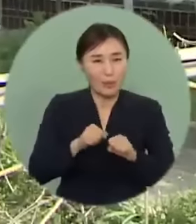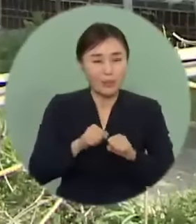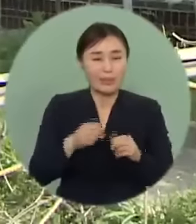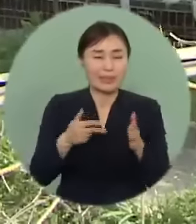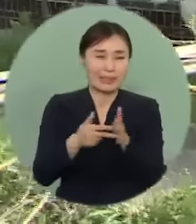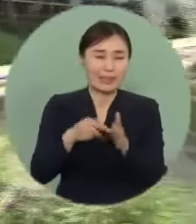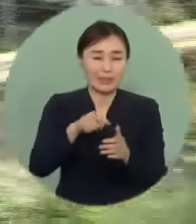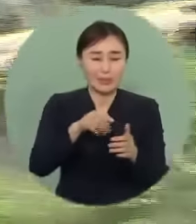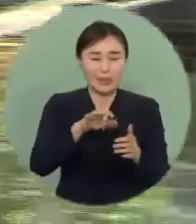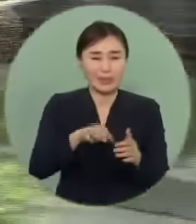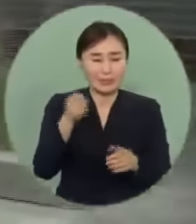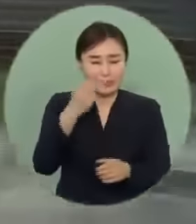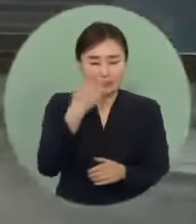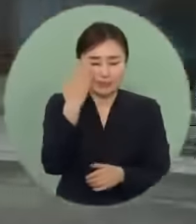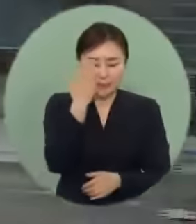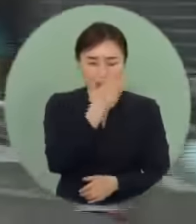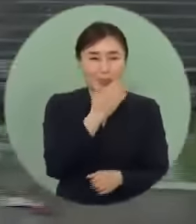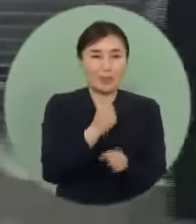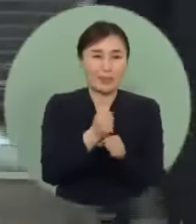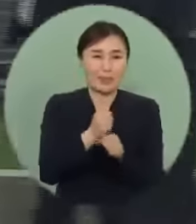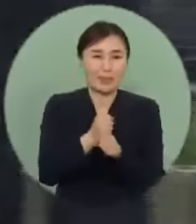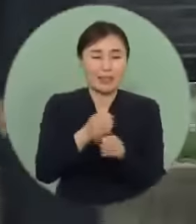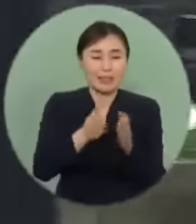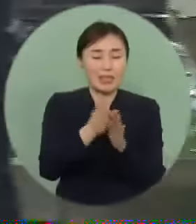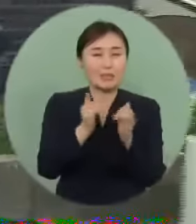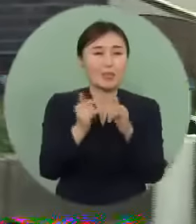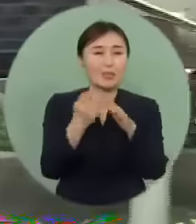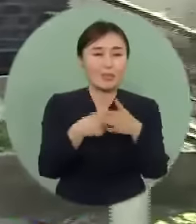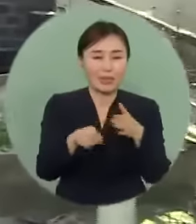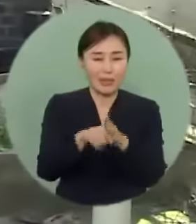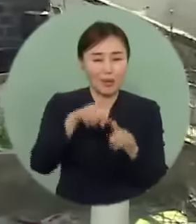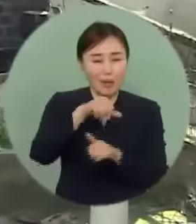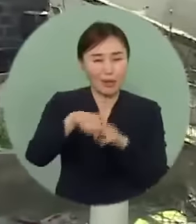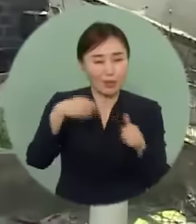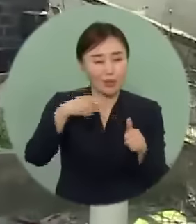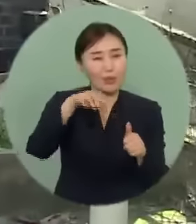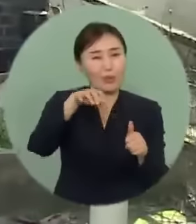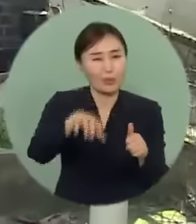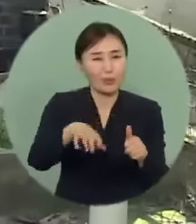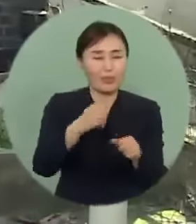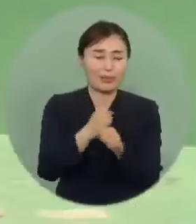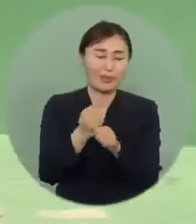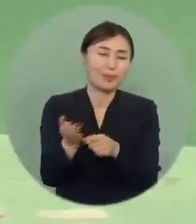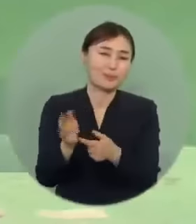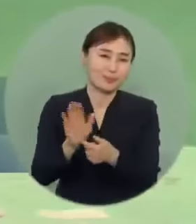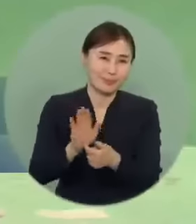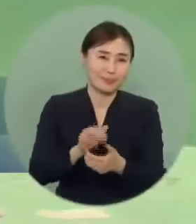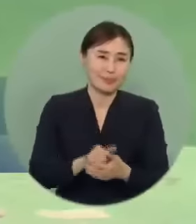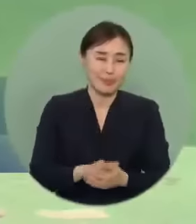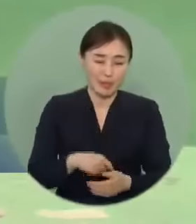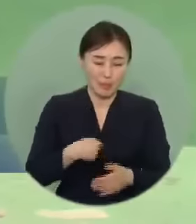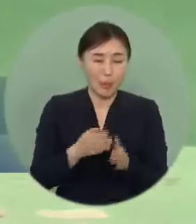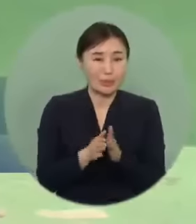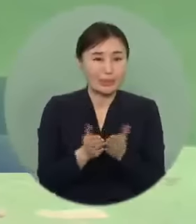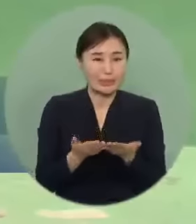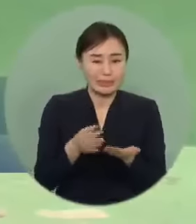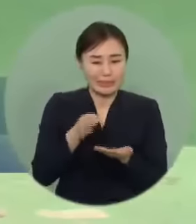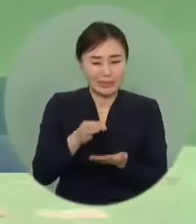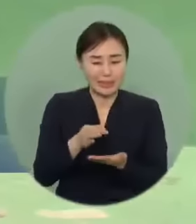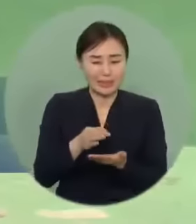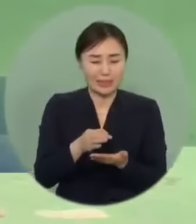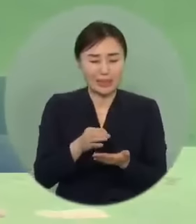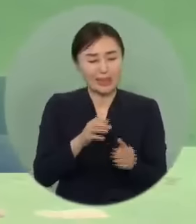꾸며 시민을 위한 환경교육 공간 등으로 사용할 예정이라고 밝혔습니다. 본인의 재산이